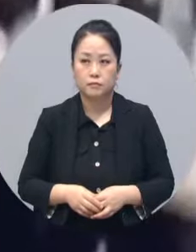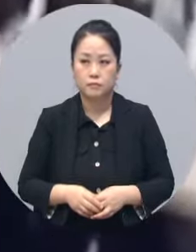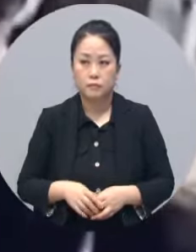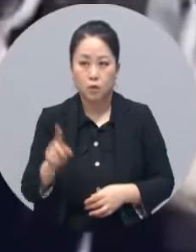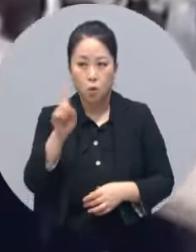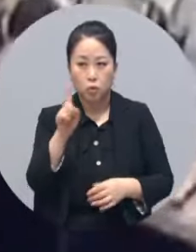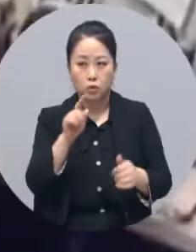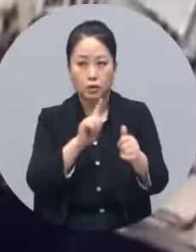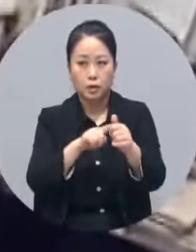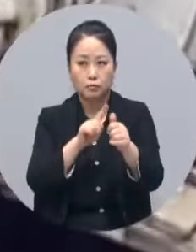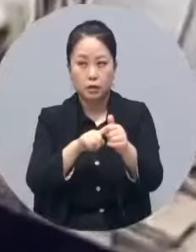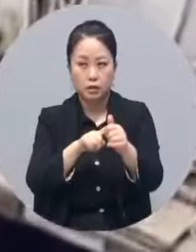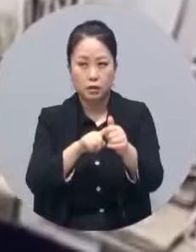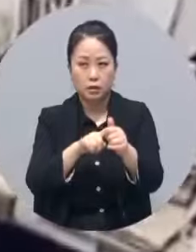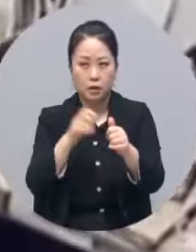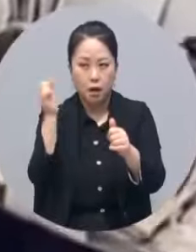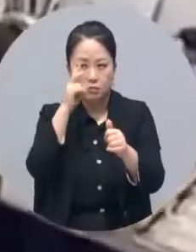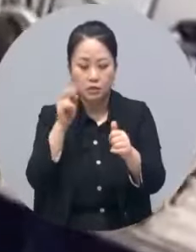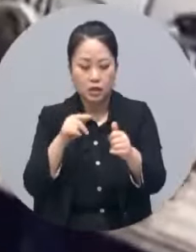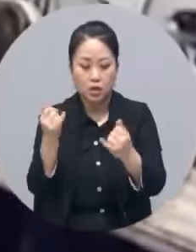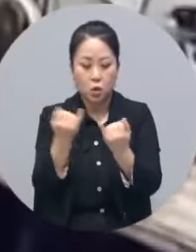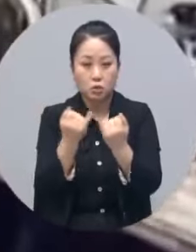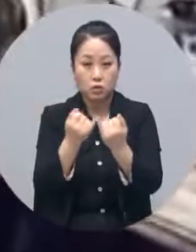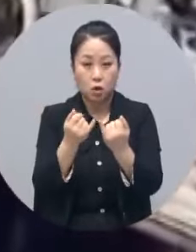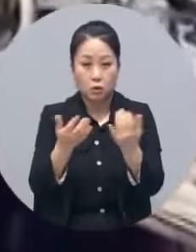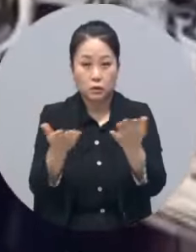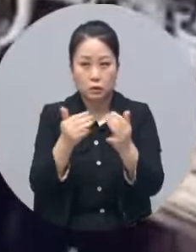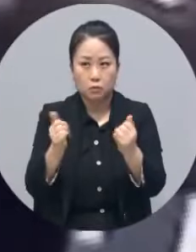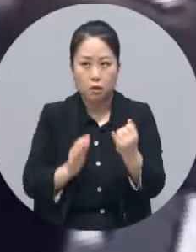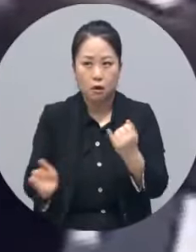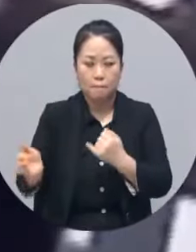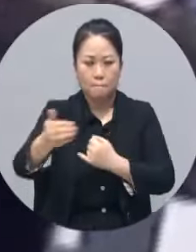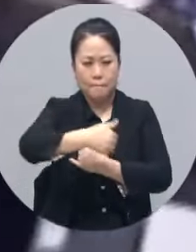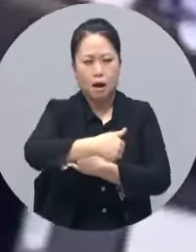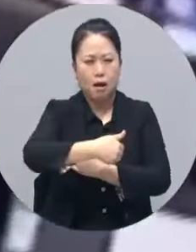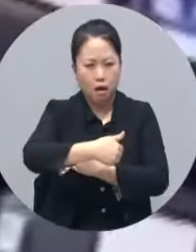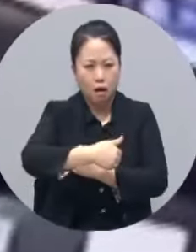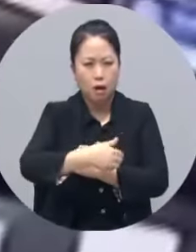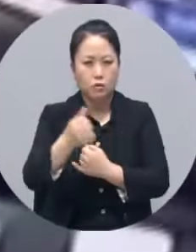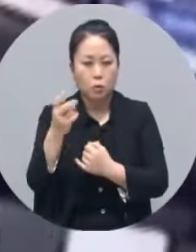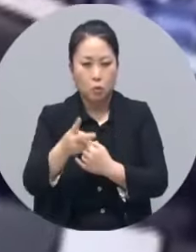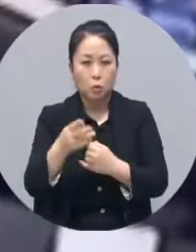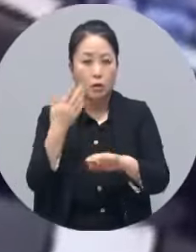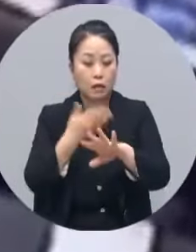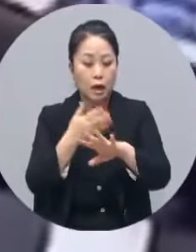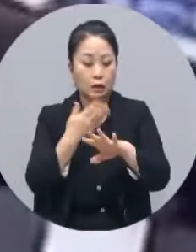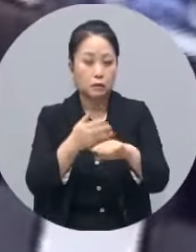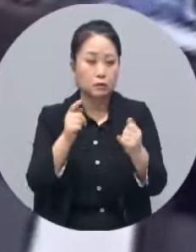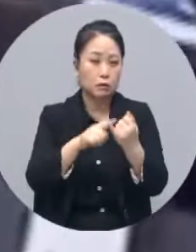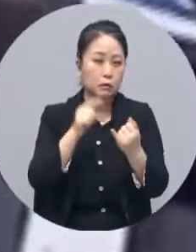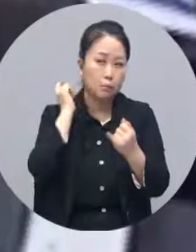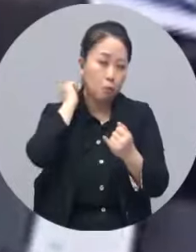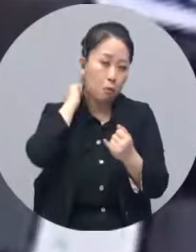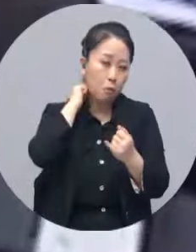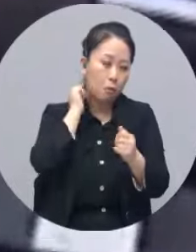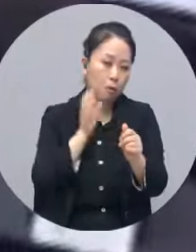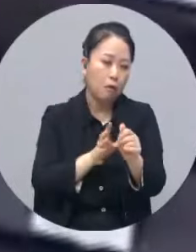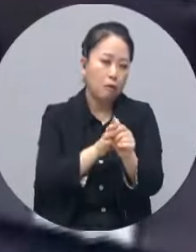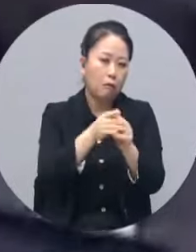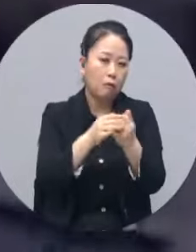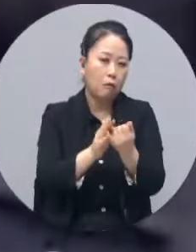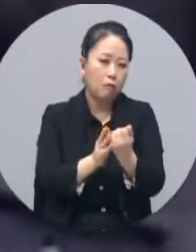한 남성이 스스럼 없이 여성 직원의 허리를 감싸안고 또 다른 여성 직원의 목덜미를 천천히